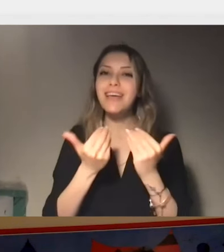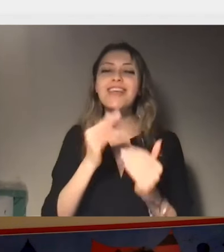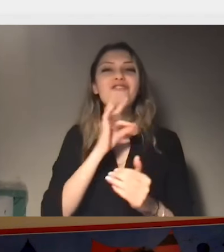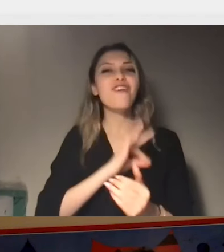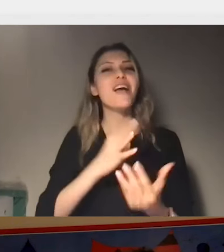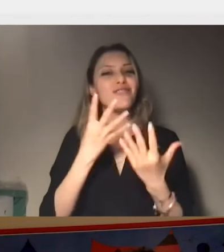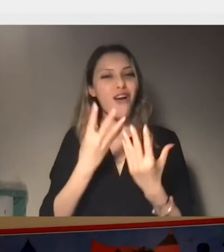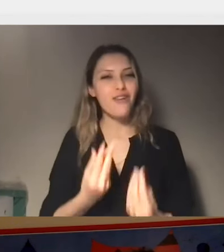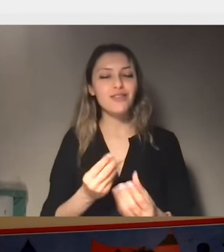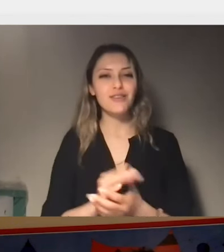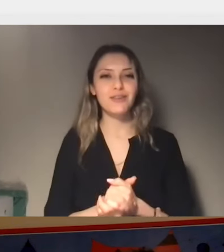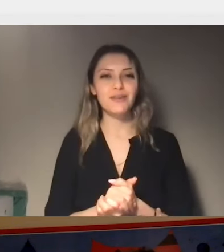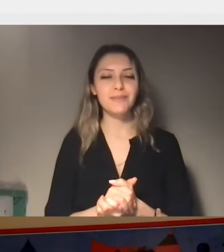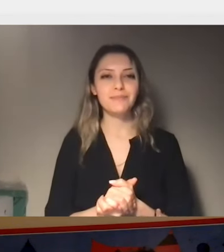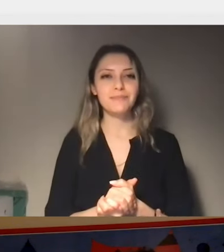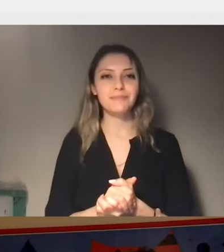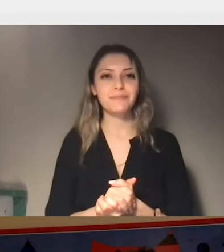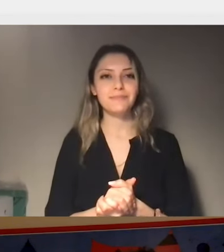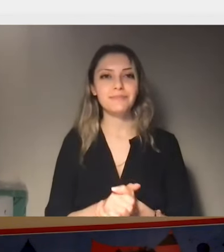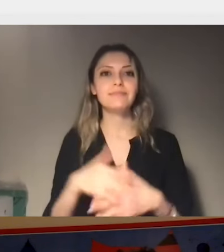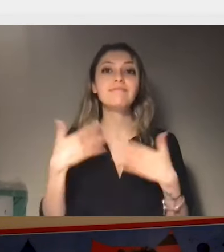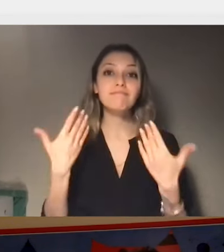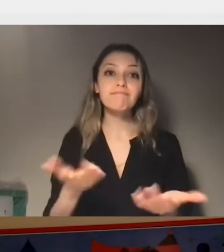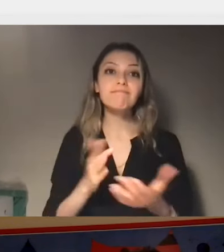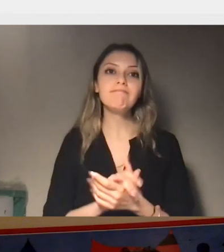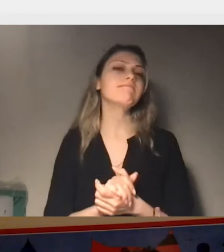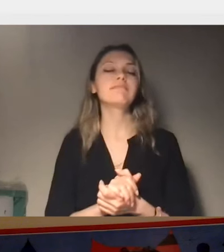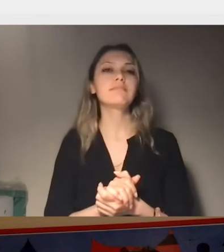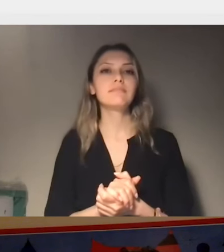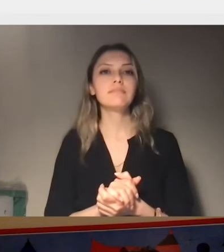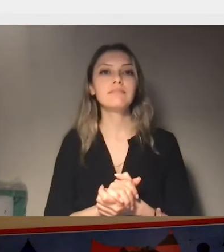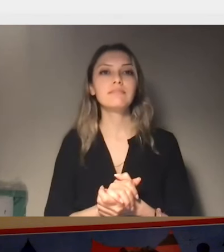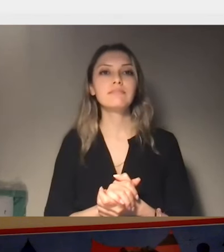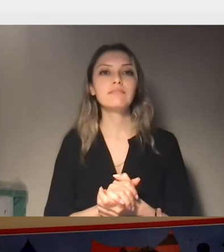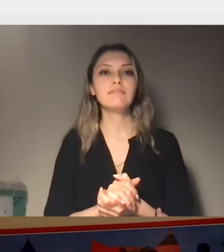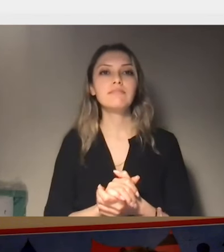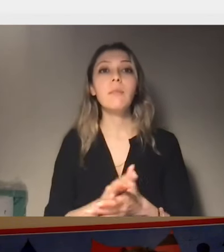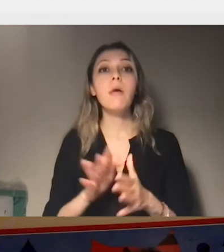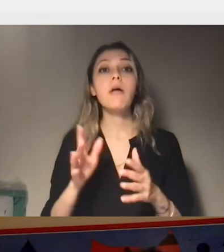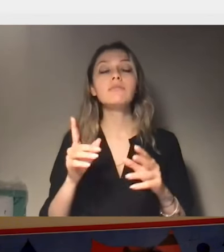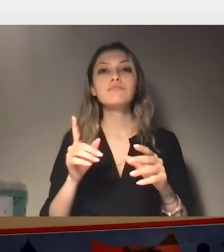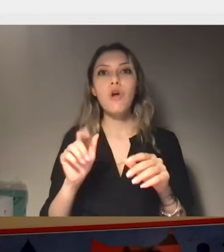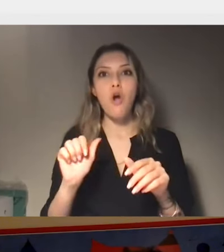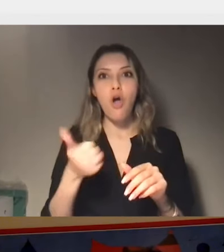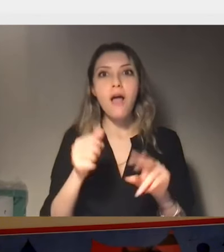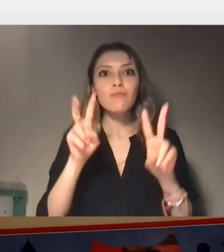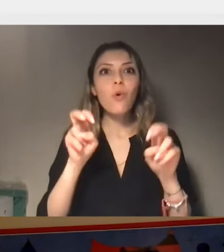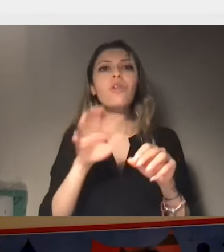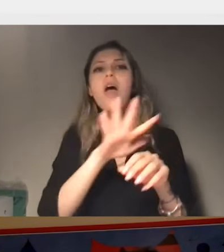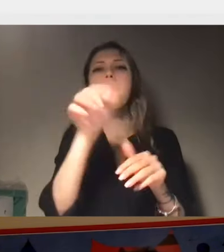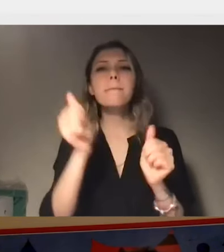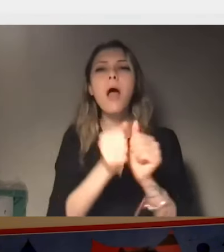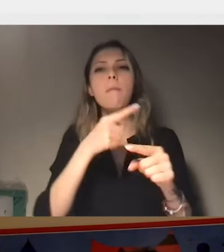Ama mesele aslında, asli mesele o kolektif çalışmayı sürdürebilmek ve